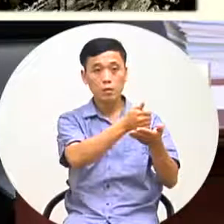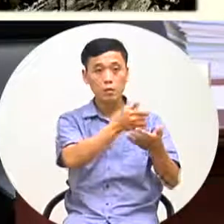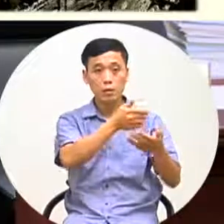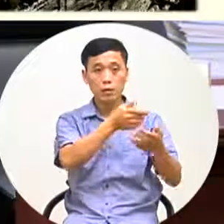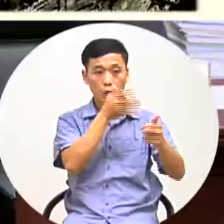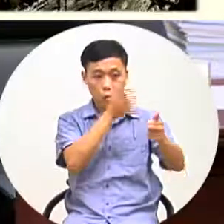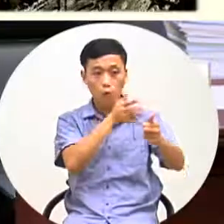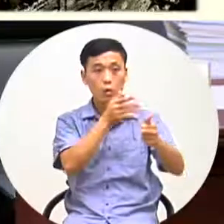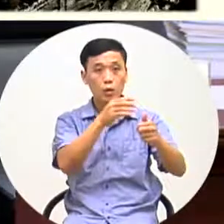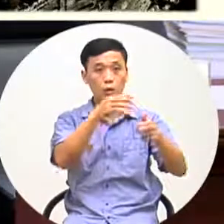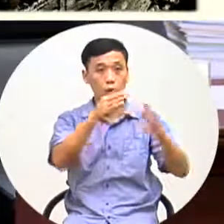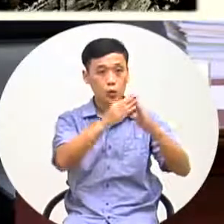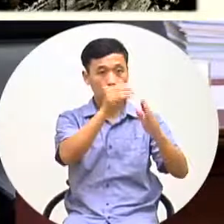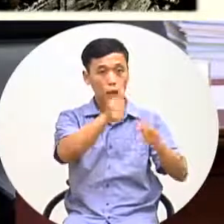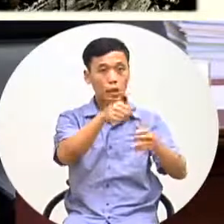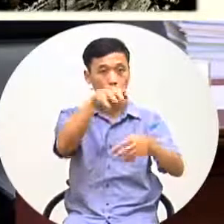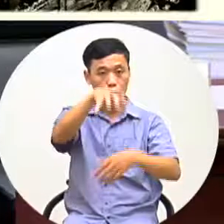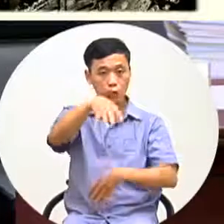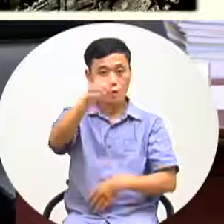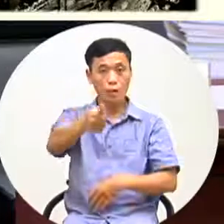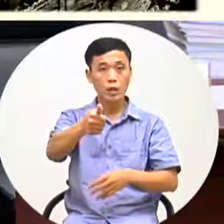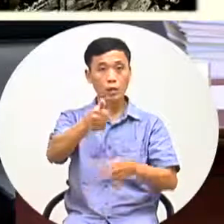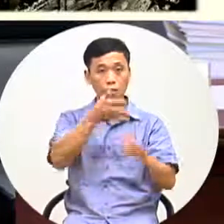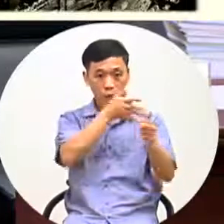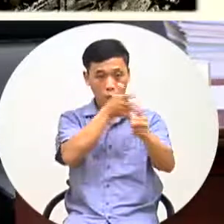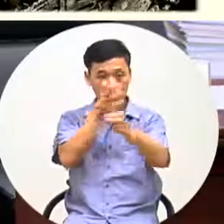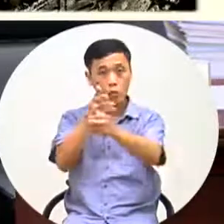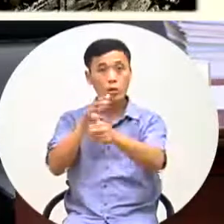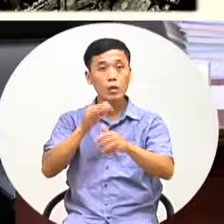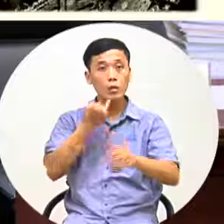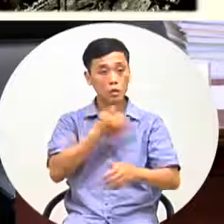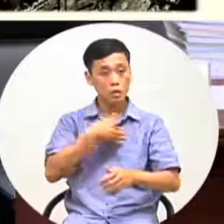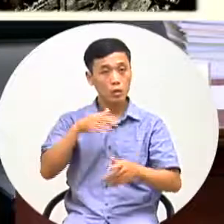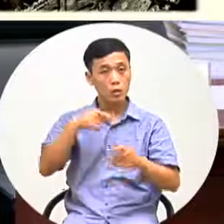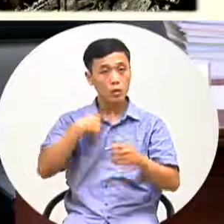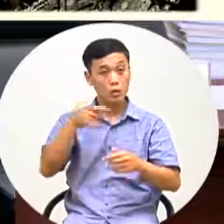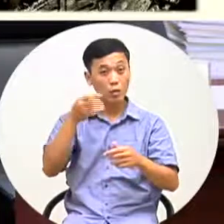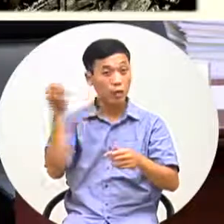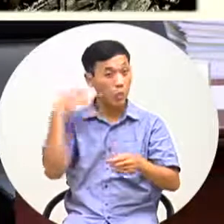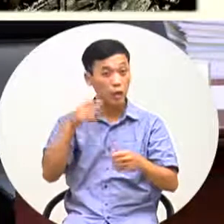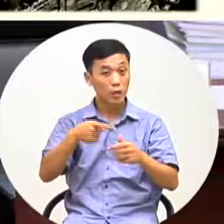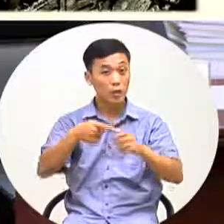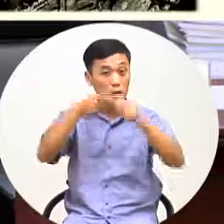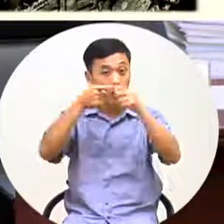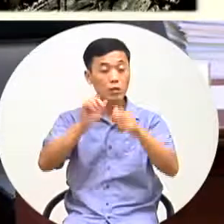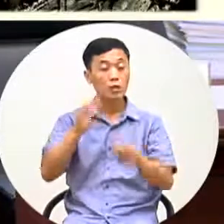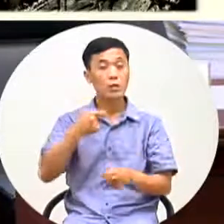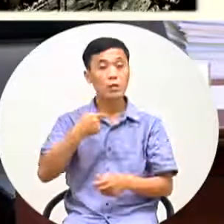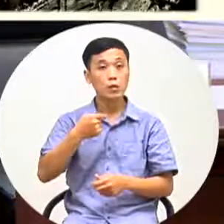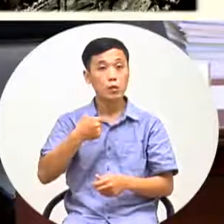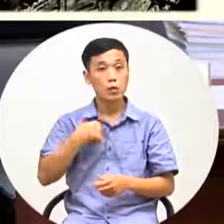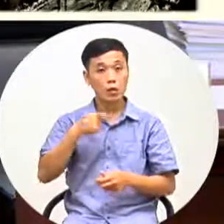于这件事情，今天也许第一次听我提出来，但是我希望能够做一个回应，让我们。